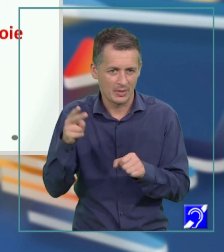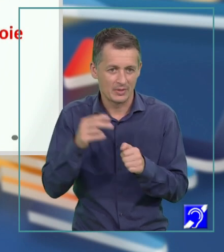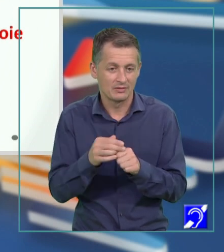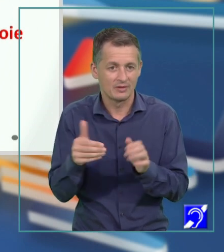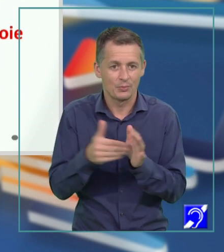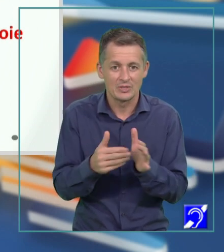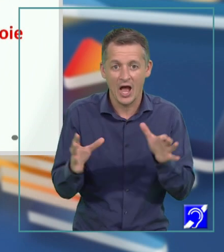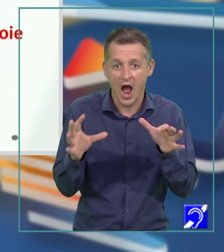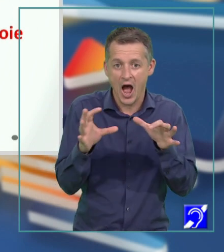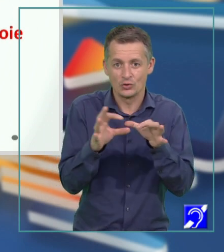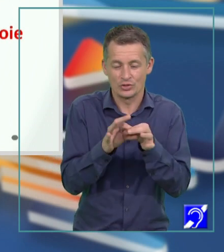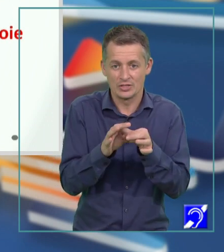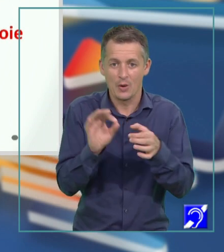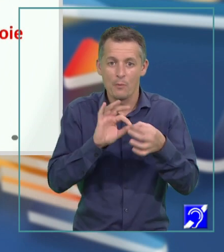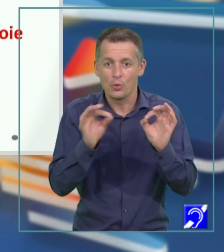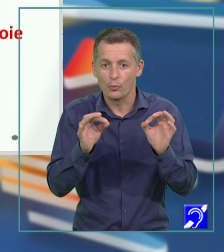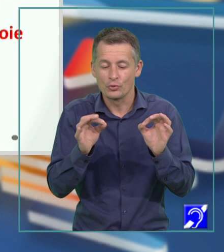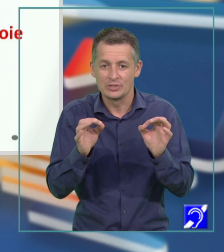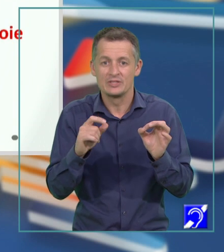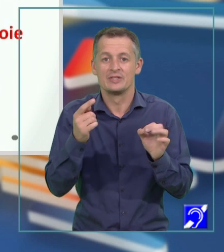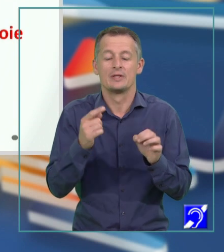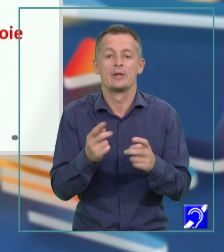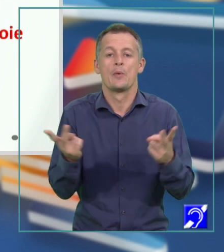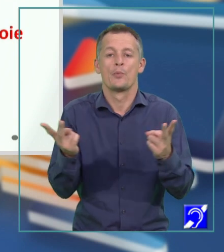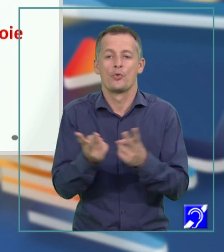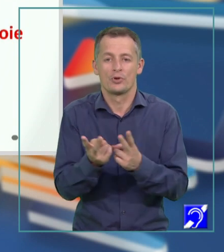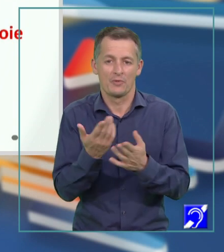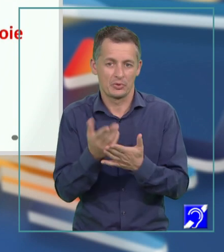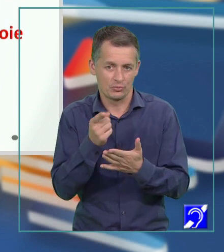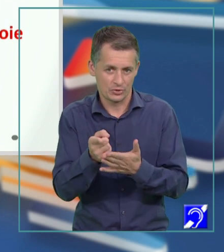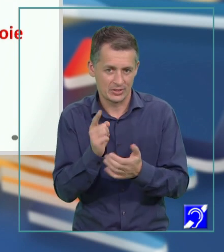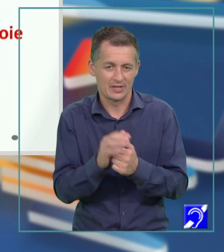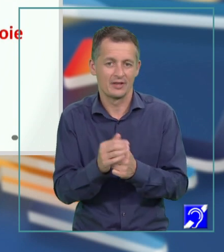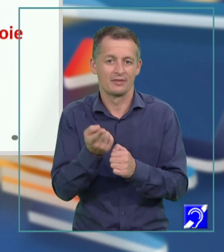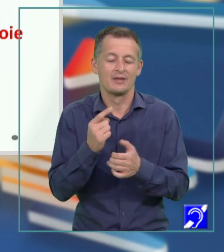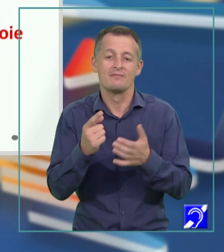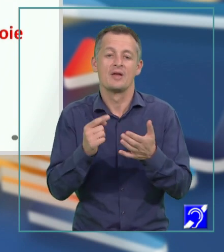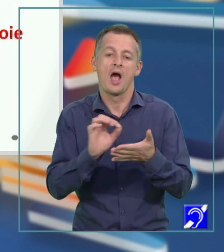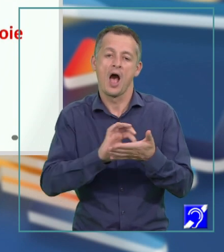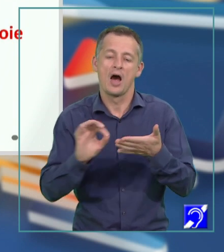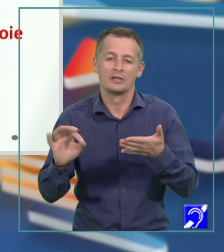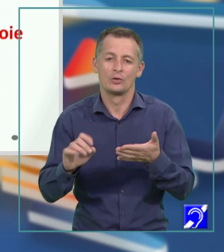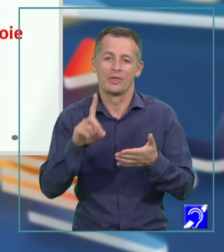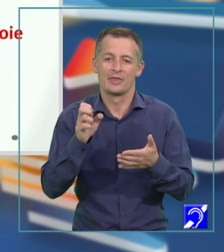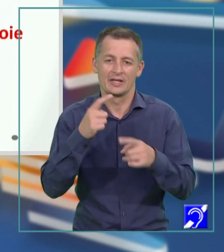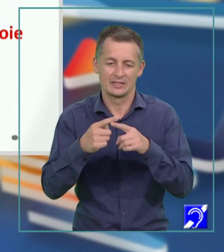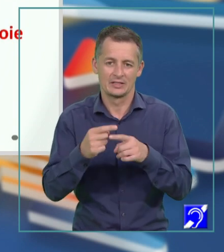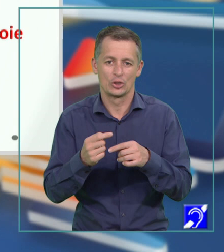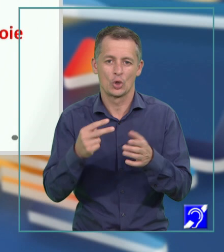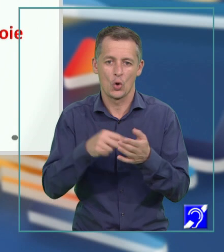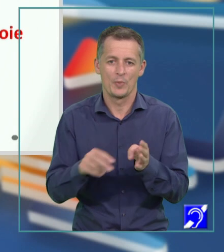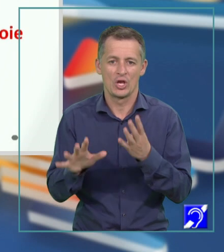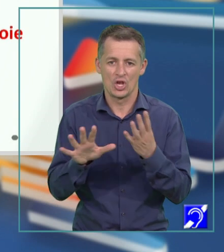asociem propozițiilor de mai jos sensul potrivit al acestui cuvânt din articolul din Dex 2000. Și